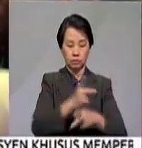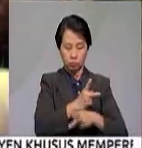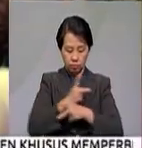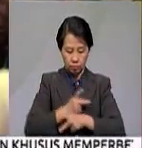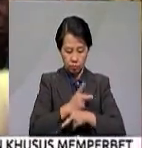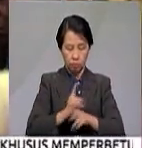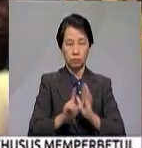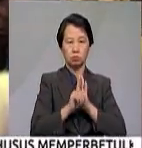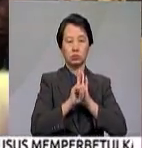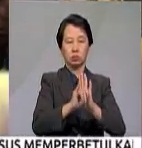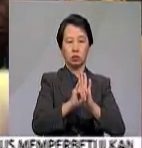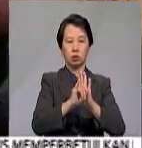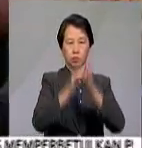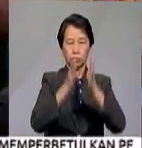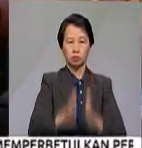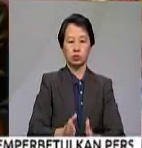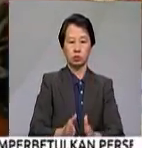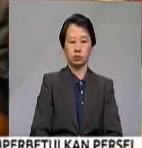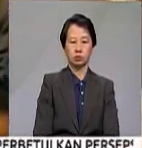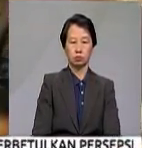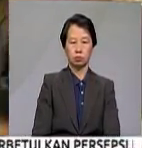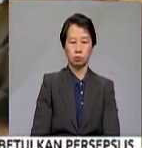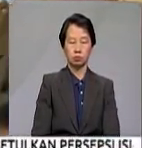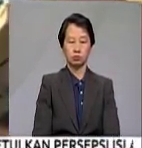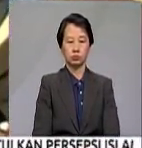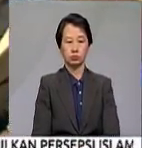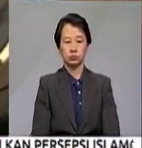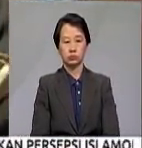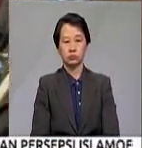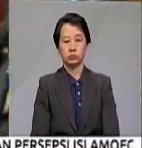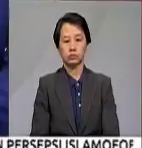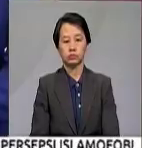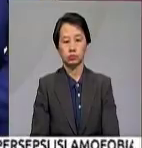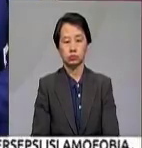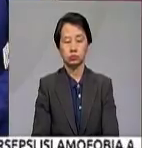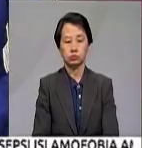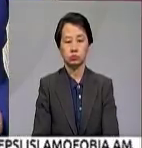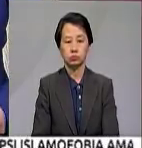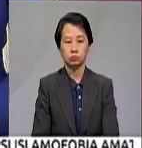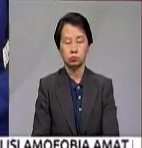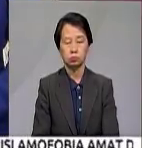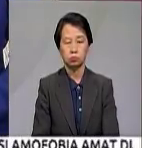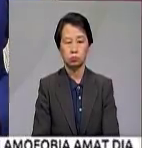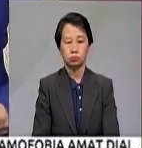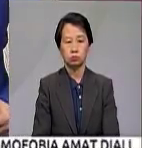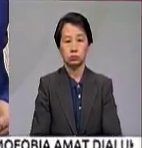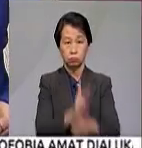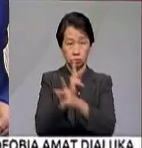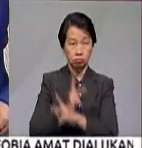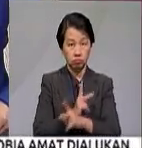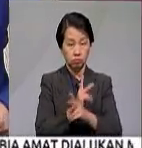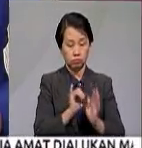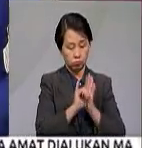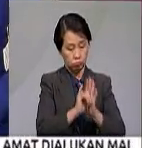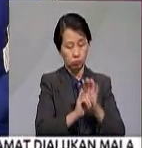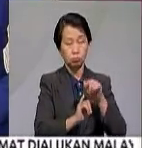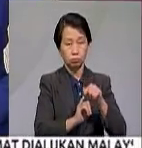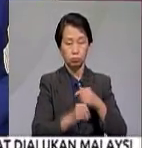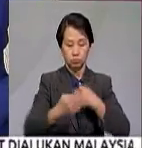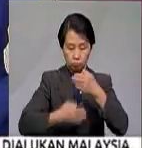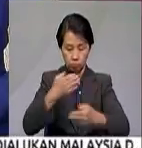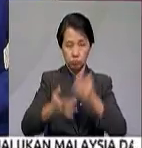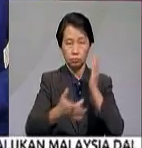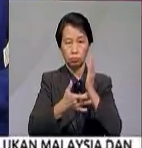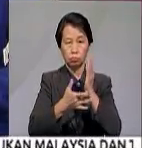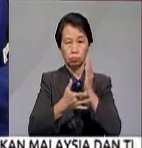Pemeliharaan Identiti. pemeliharaan identiti dan kemajuan